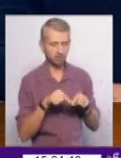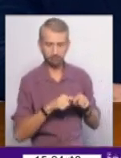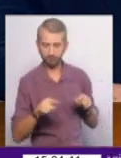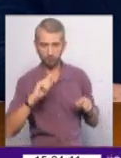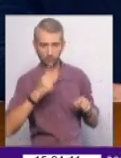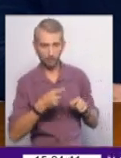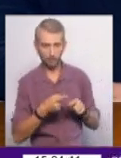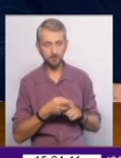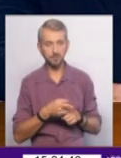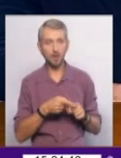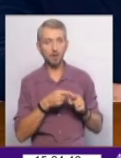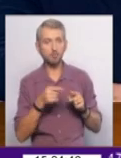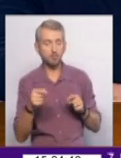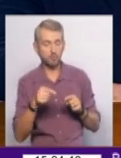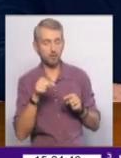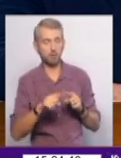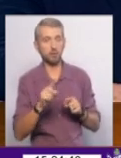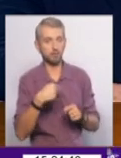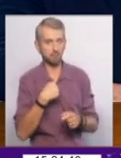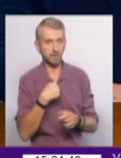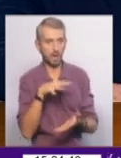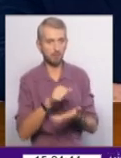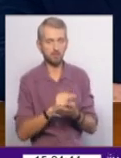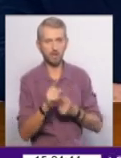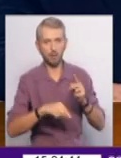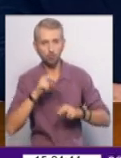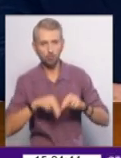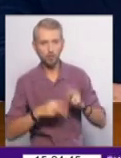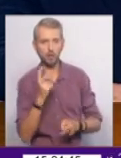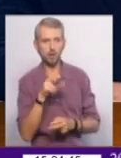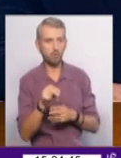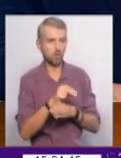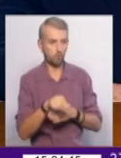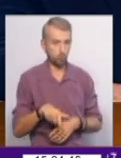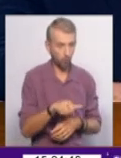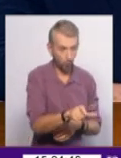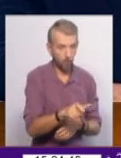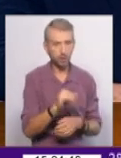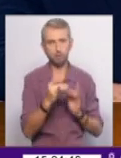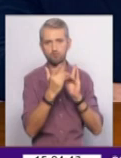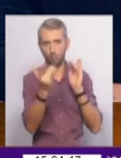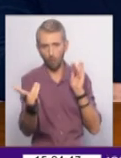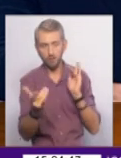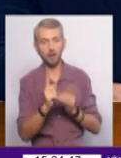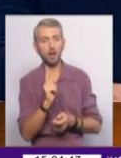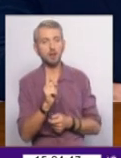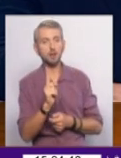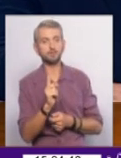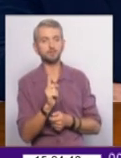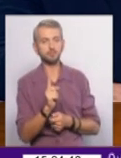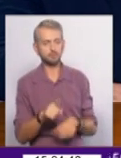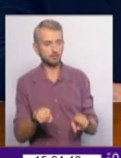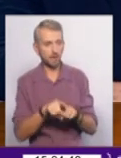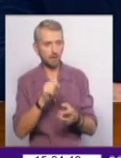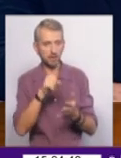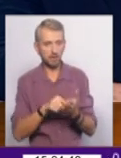Так, впродовж того, що ми займаємося реконструкцією і капітальним ремонтом дороги, угу, і мостового переходу, але ж такі